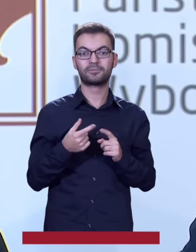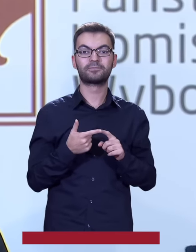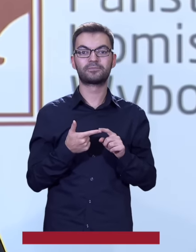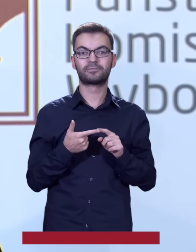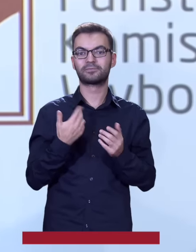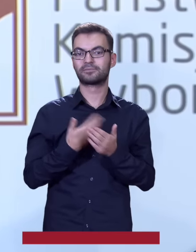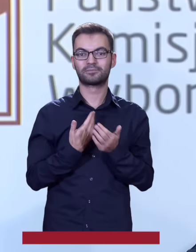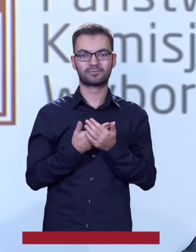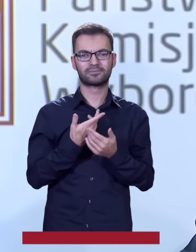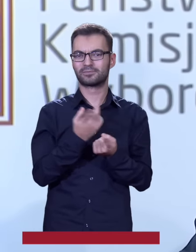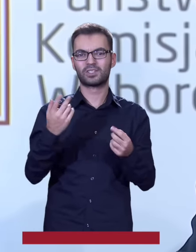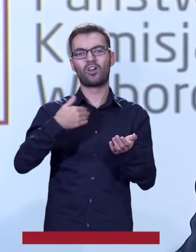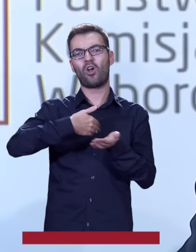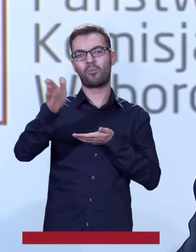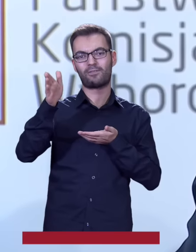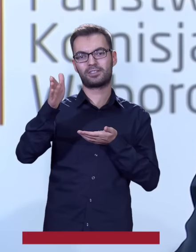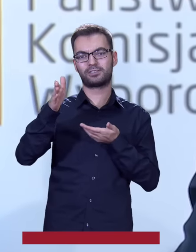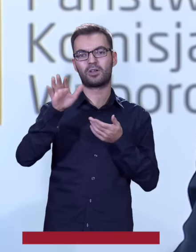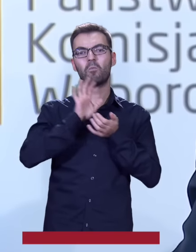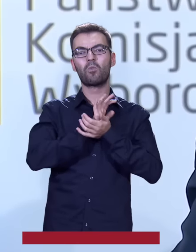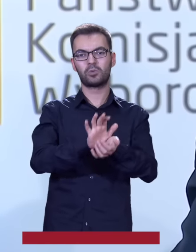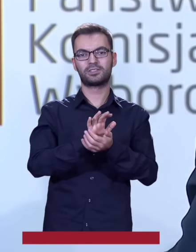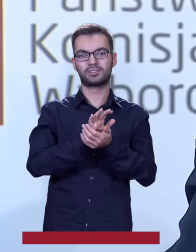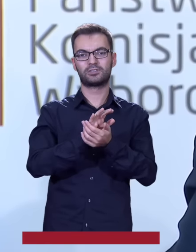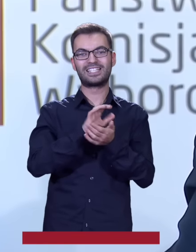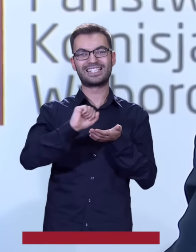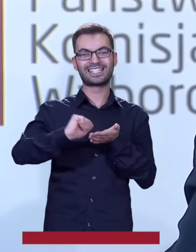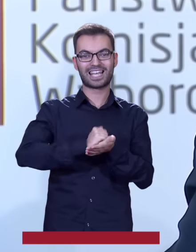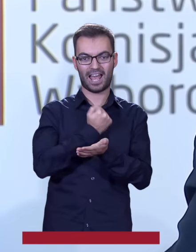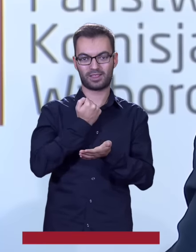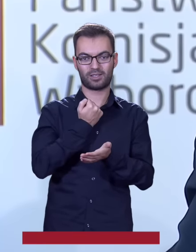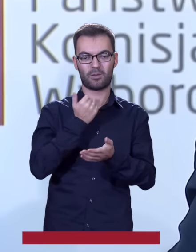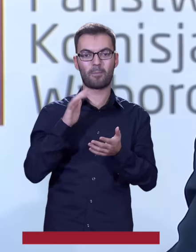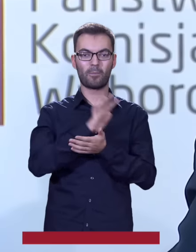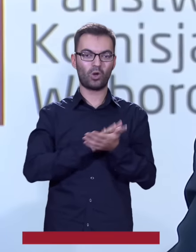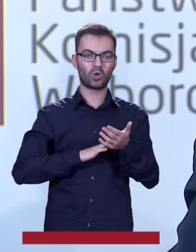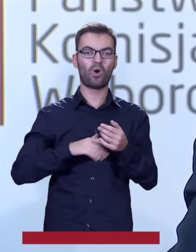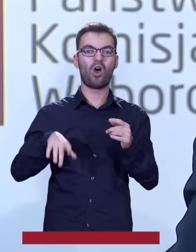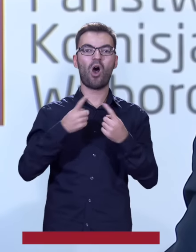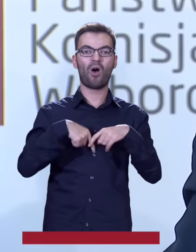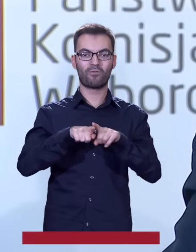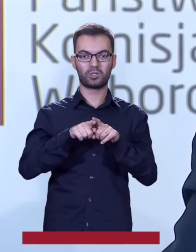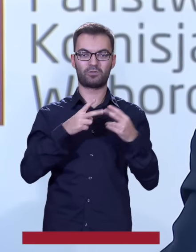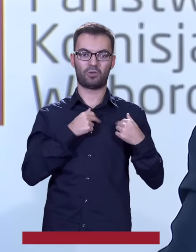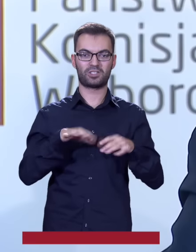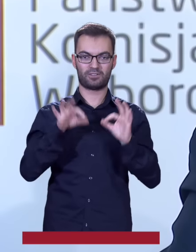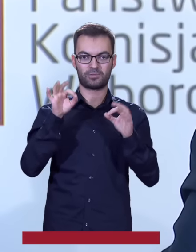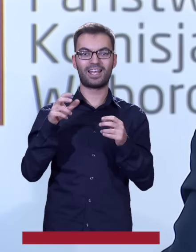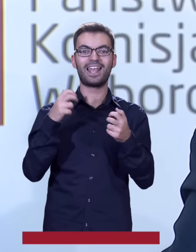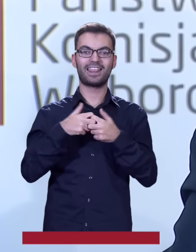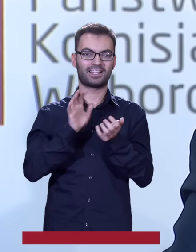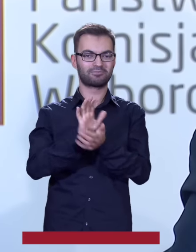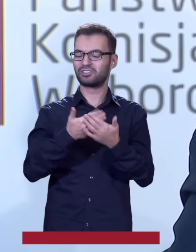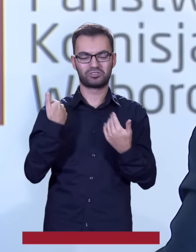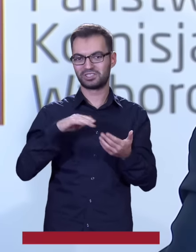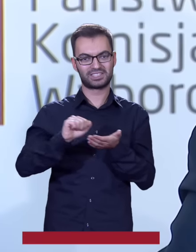dlaczego państwo odmawiacie opublikowania skanów protokołów z obwodowych komisji wyborczych w internecie? I tutaj